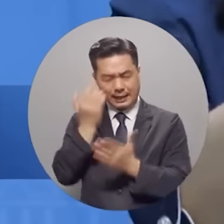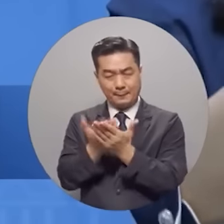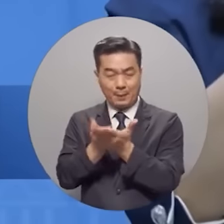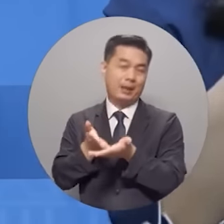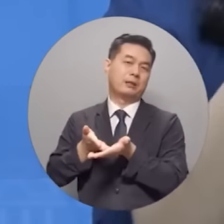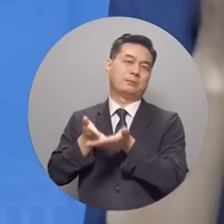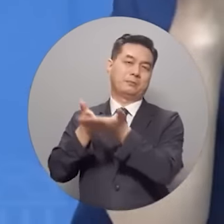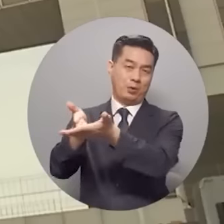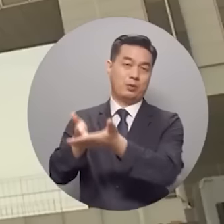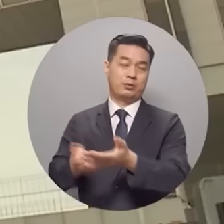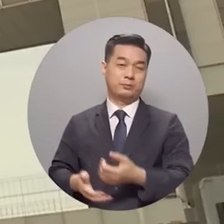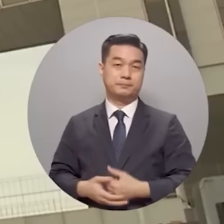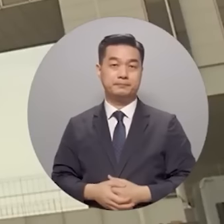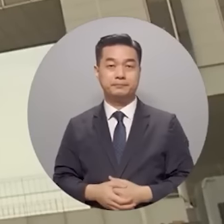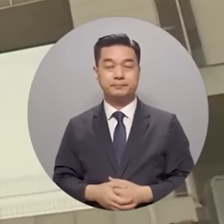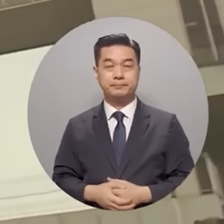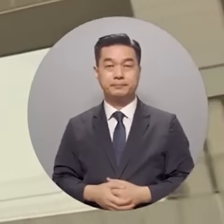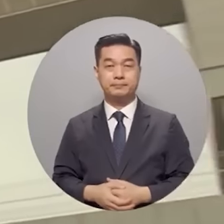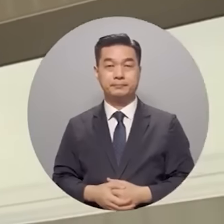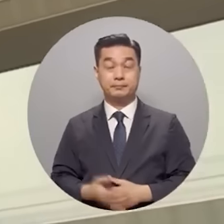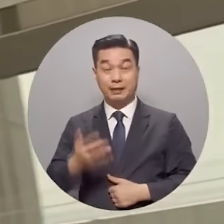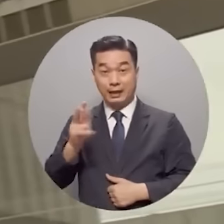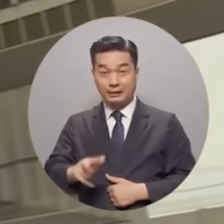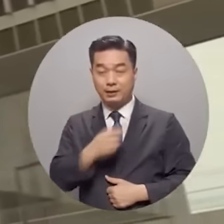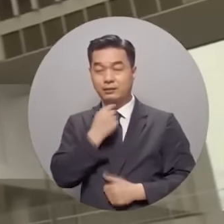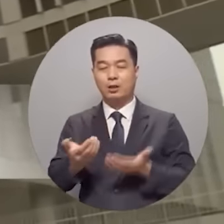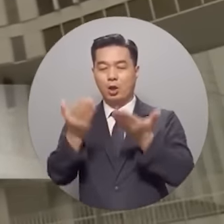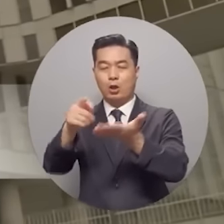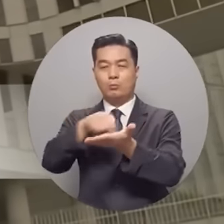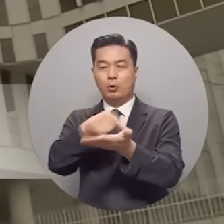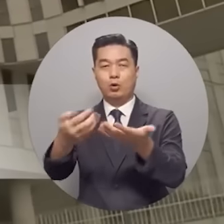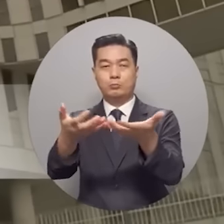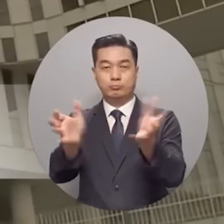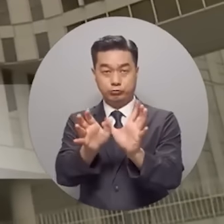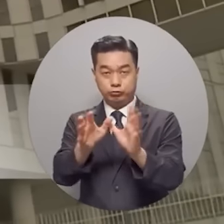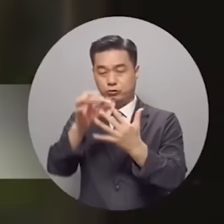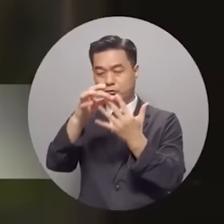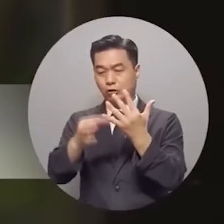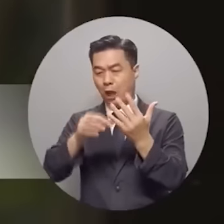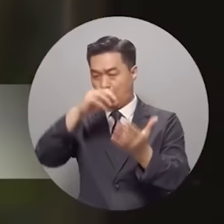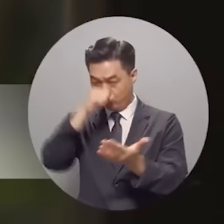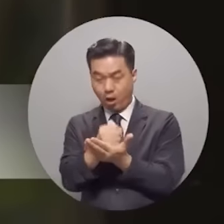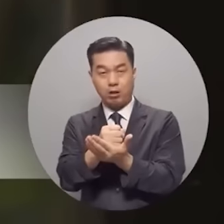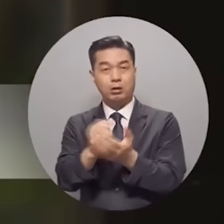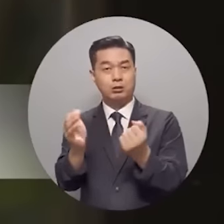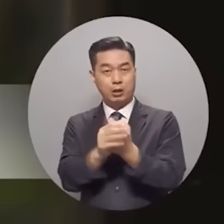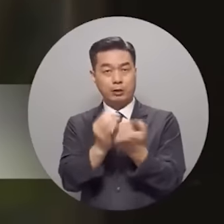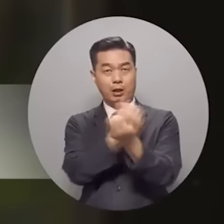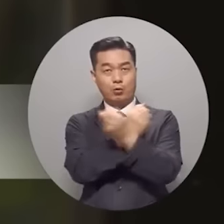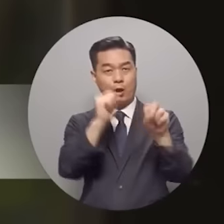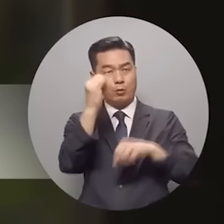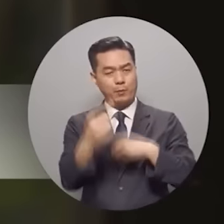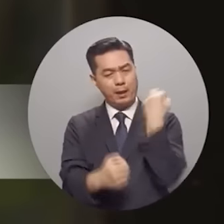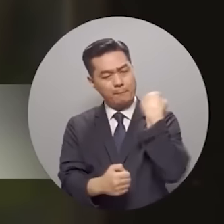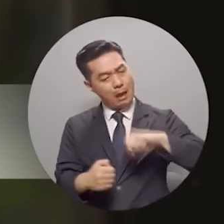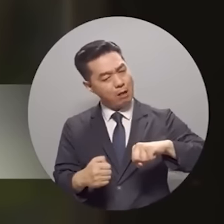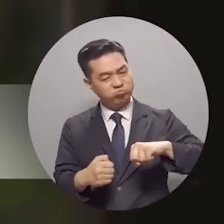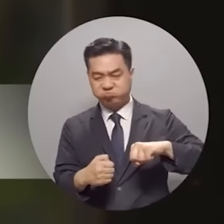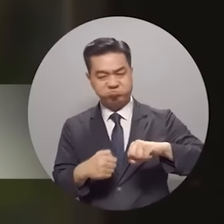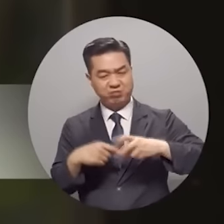주실 것을 하지만 보험부 정당한 절차를 쳤다며 광복회의 반발을 이해할 수 없다는